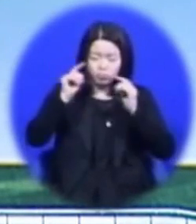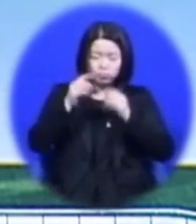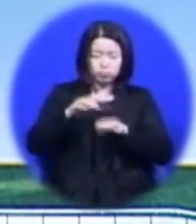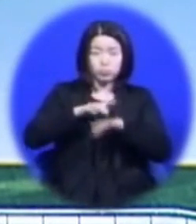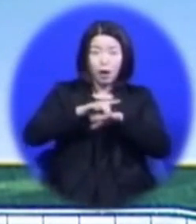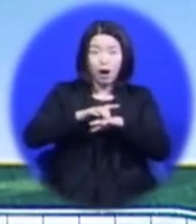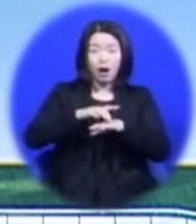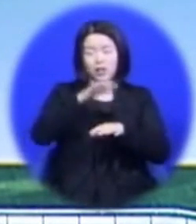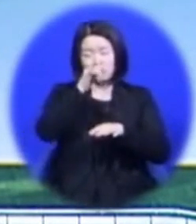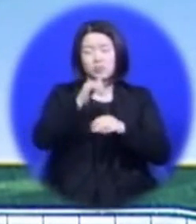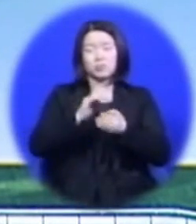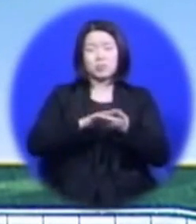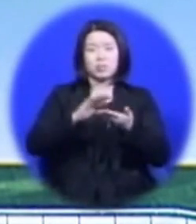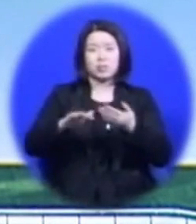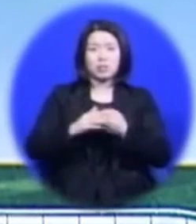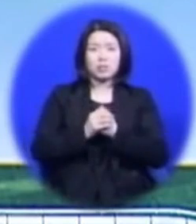안에.